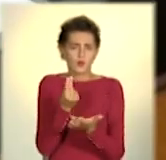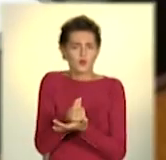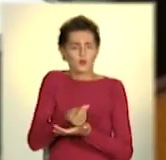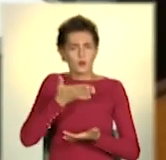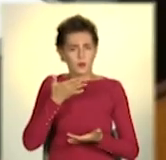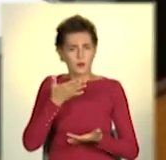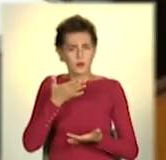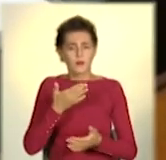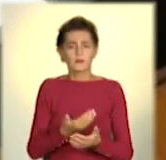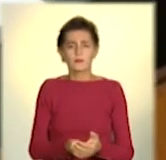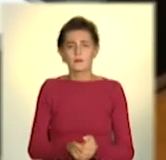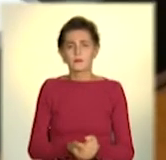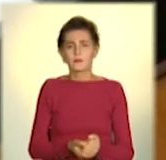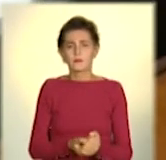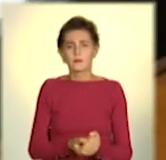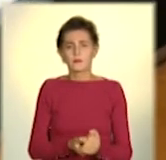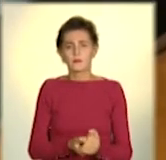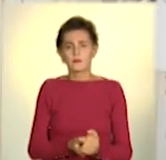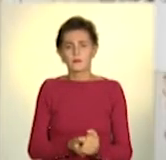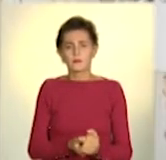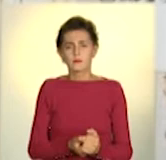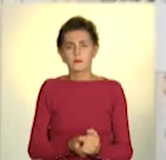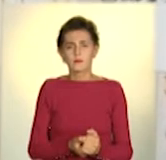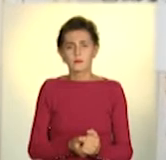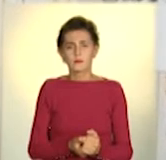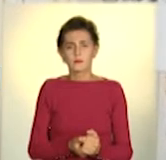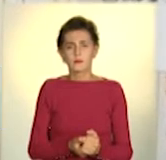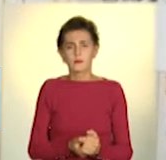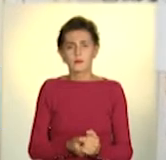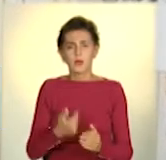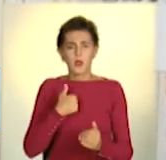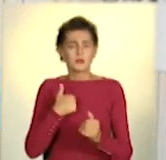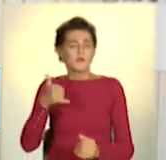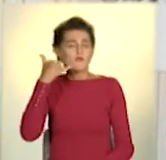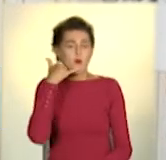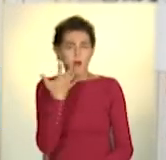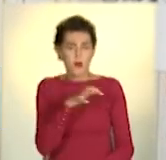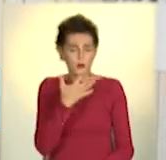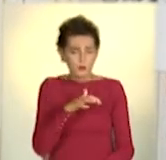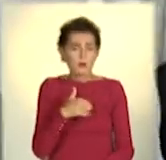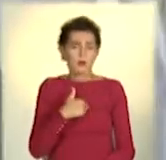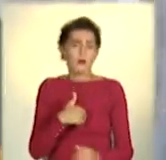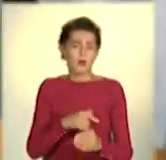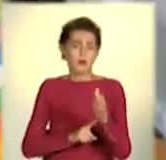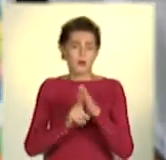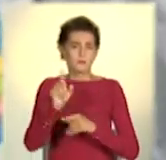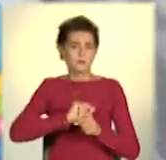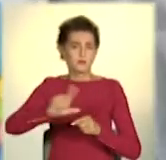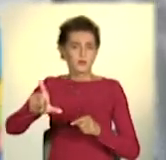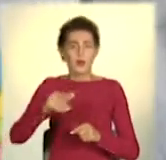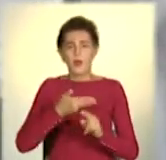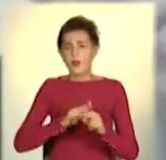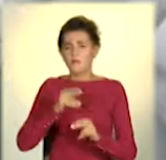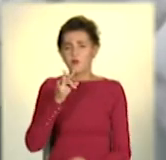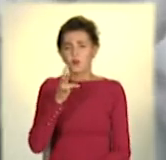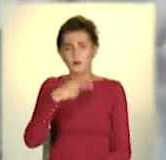дорогі. На слуху був я на фонд Ріната Ахметова, набрала гарячу лінію і з того все і почалося. Фонд Ріната